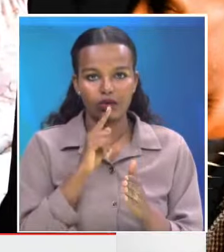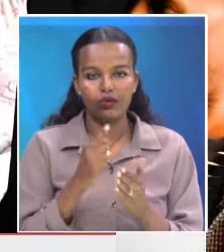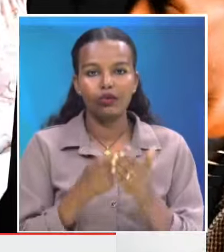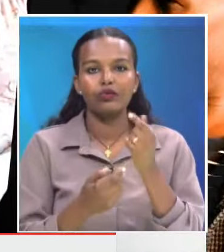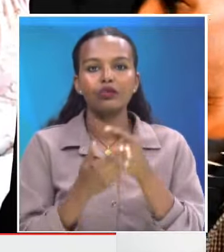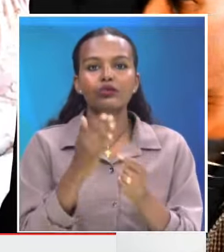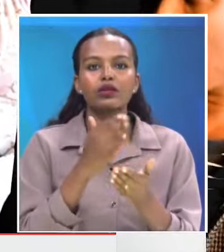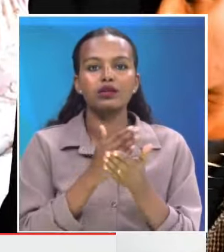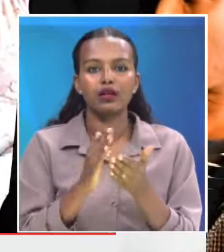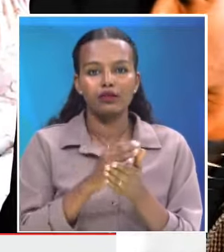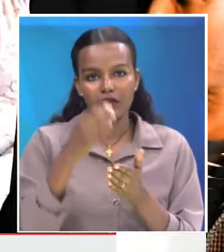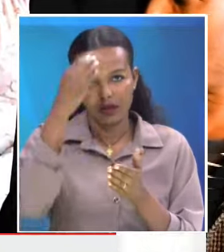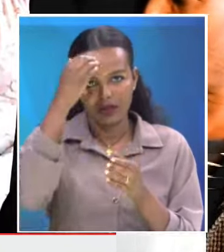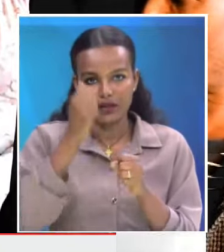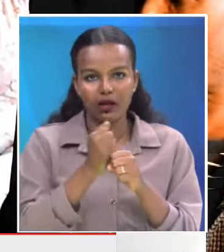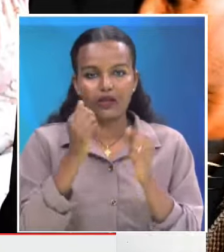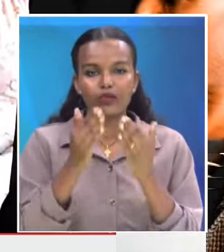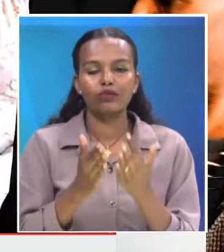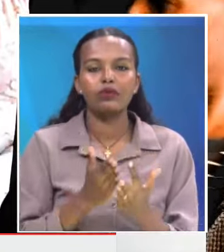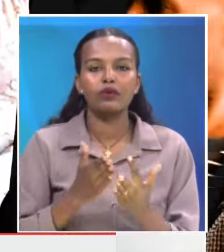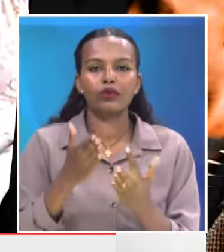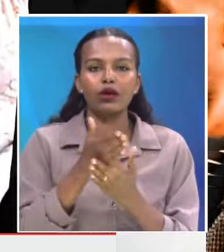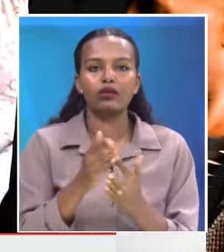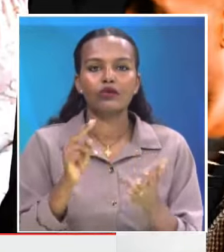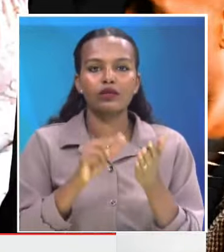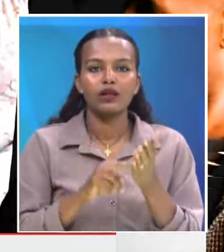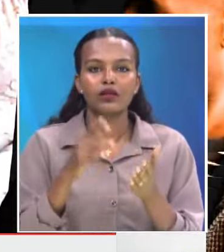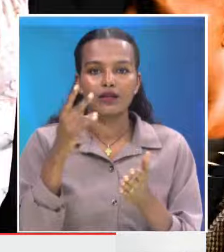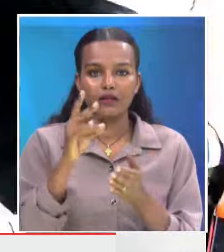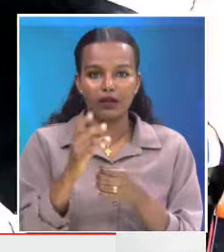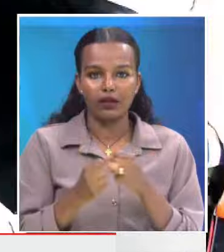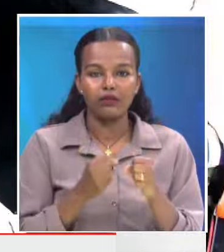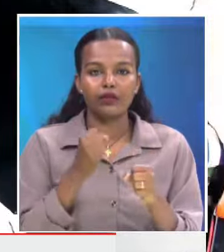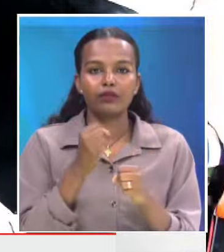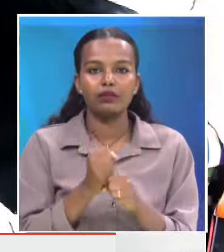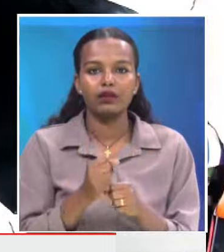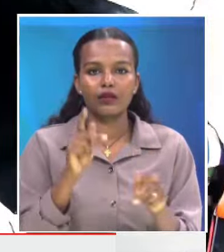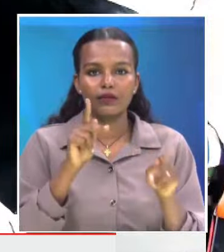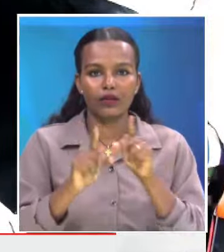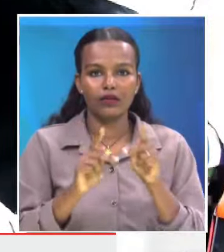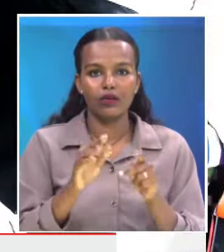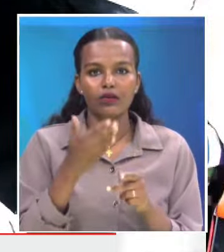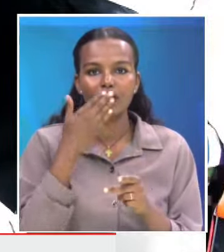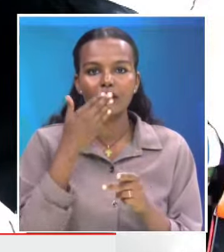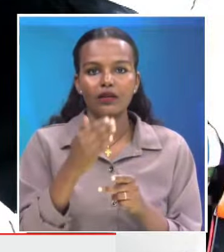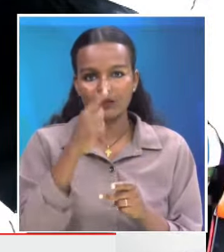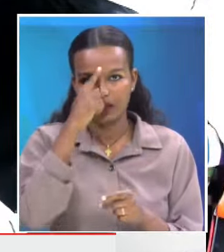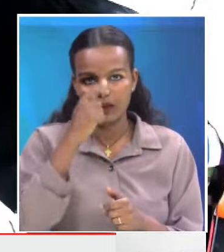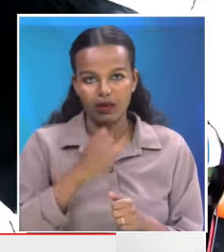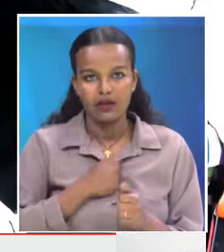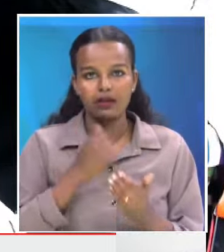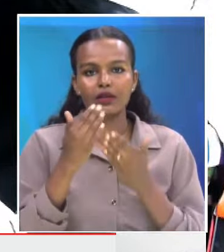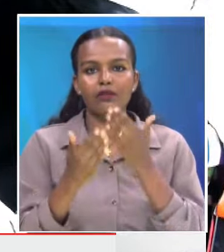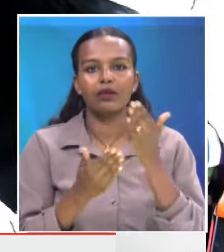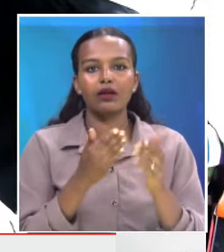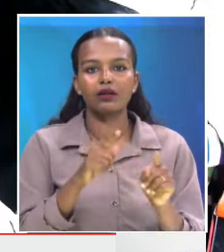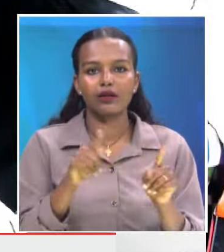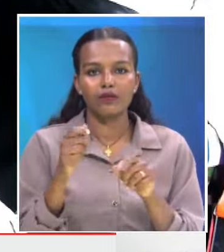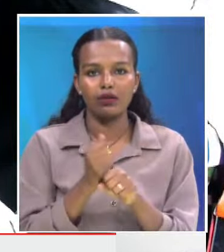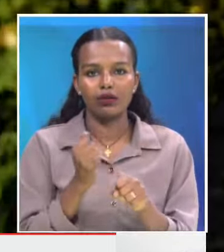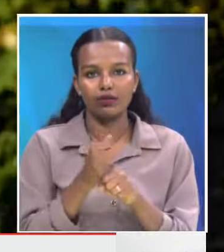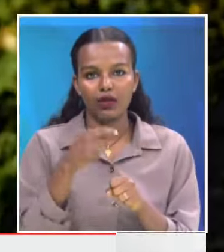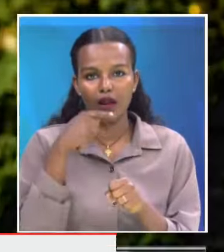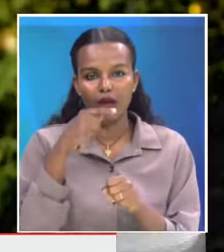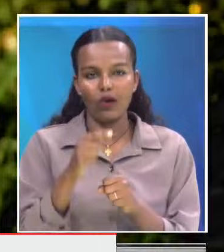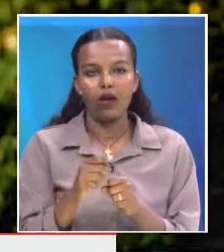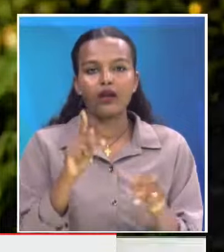የውይይቱ ተሳታፊ የመንግስት ሰራተኞች በበኩላቸው በ2017 ዓ.ም ህብረተሰቡን በቅንነትና በታማኝነት ለማገልገል እንደሚሰሩም